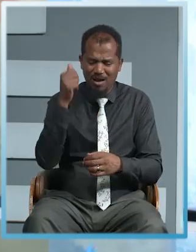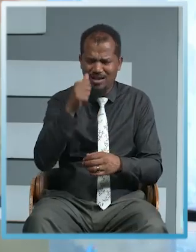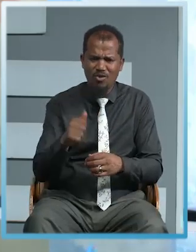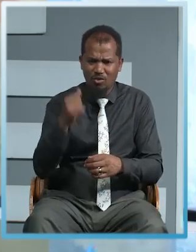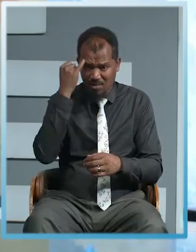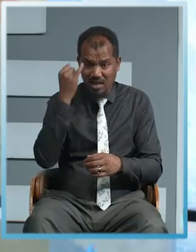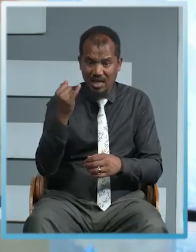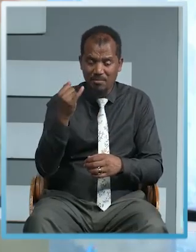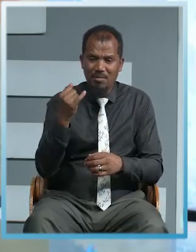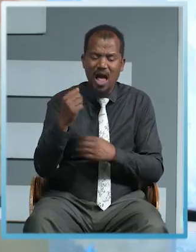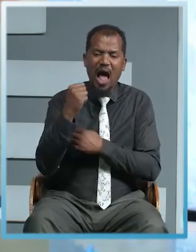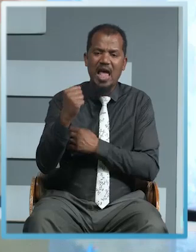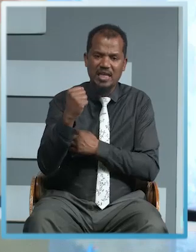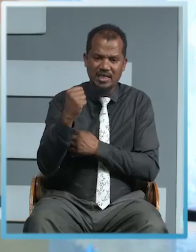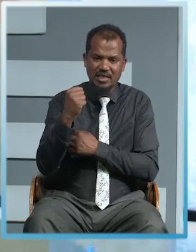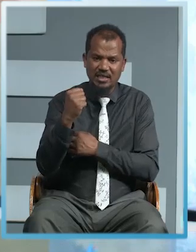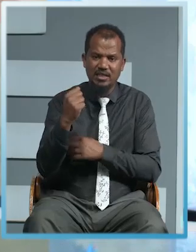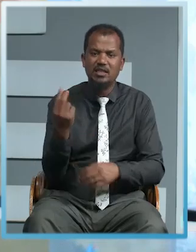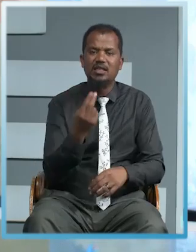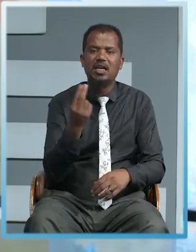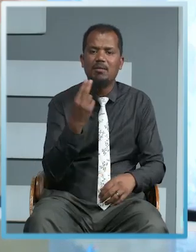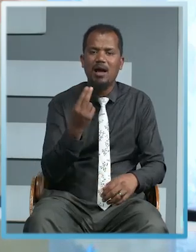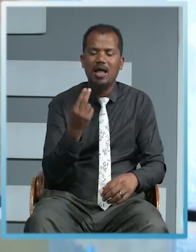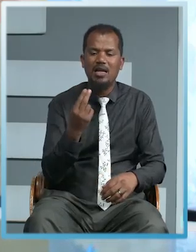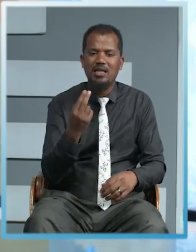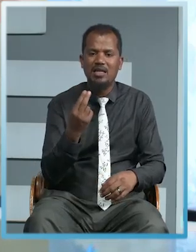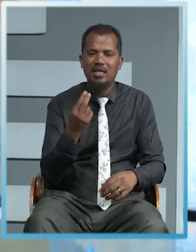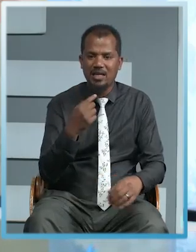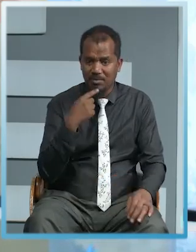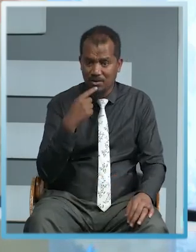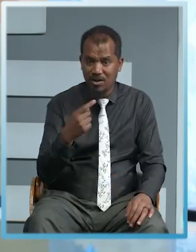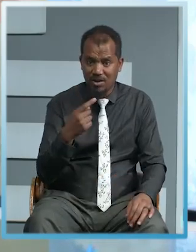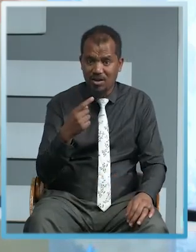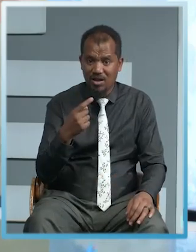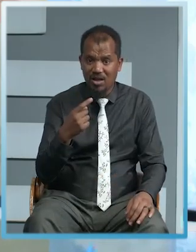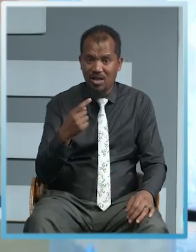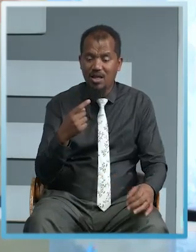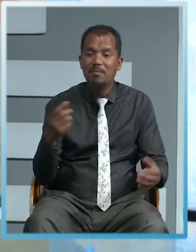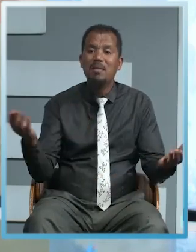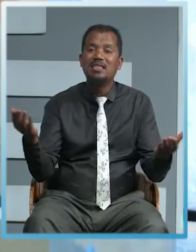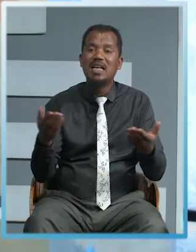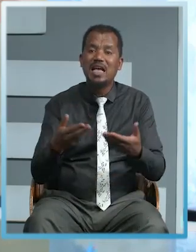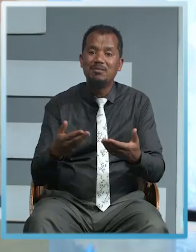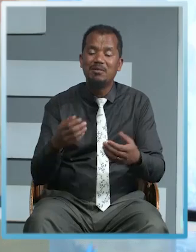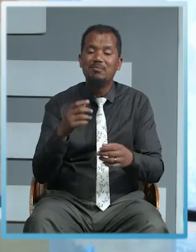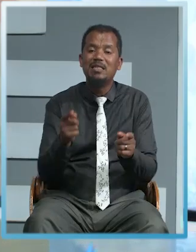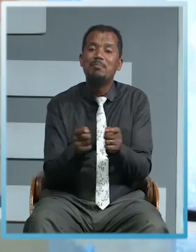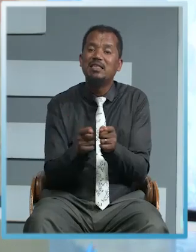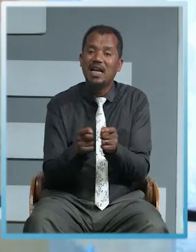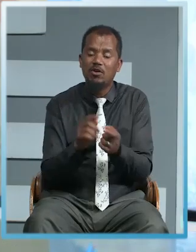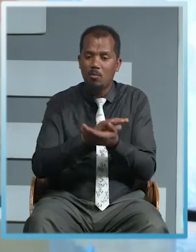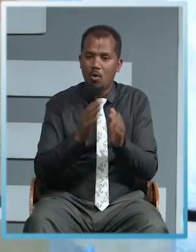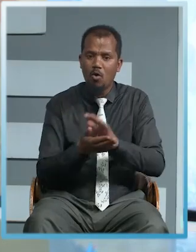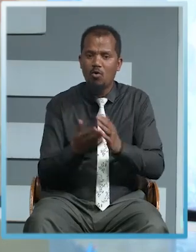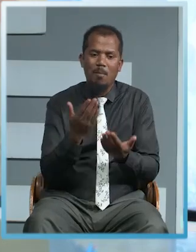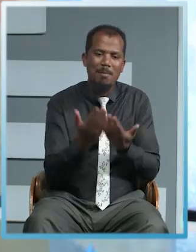ማንኛውንም ሐሳብ ኃይል ተቀማሉ ያላንን ሐሳብ ሁሉ የሚያስተናግድበት መድረክ